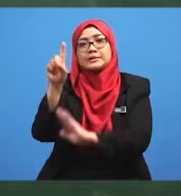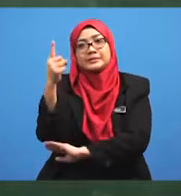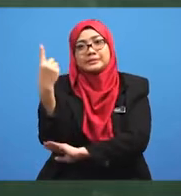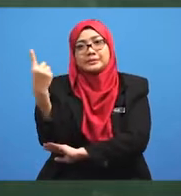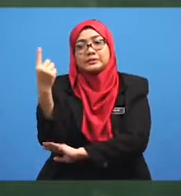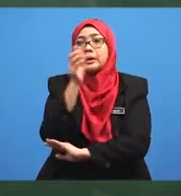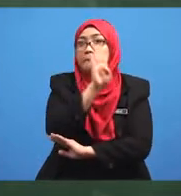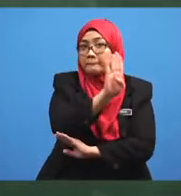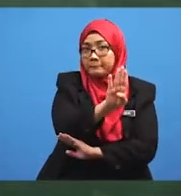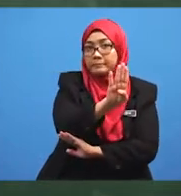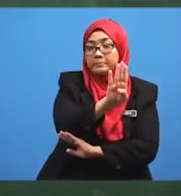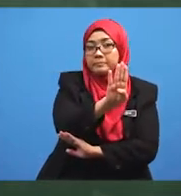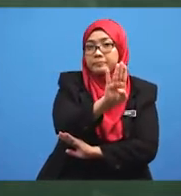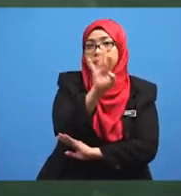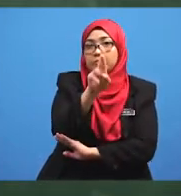B,